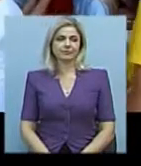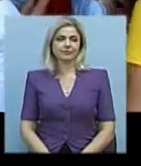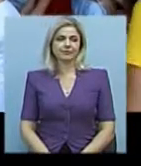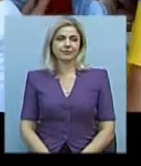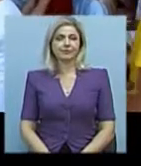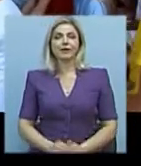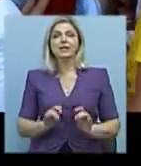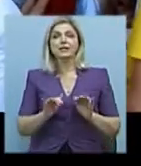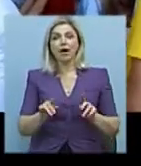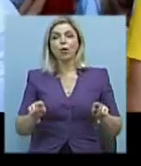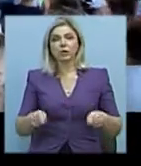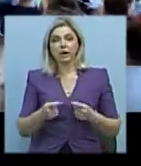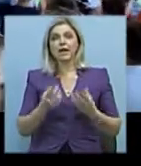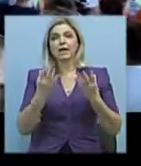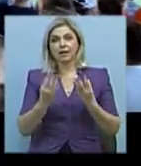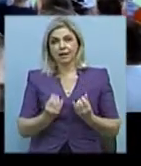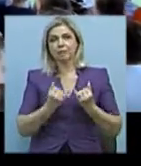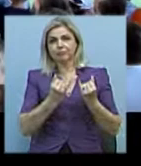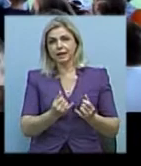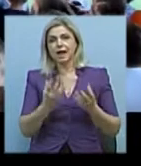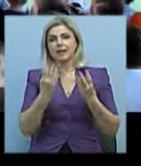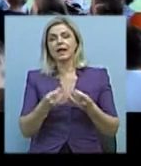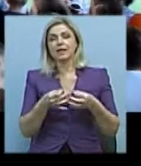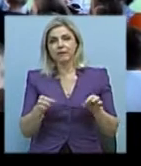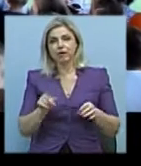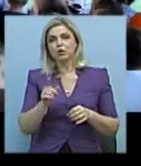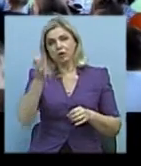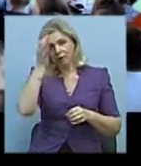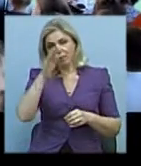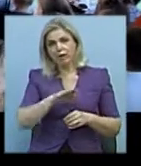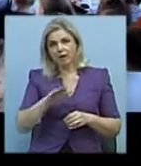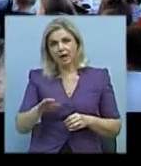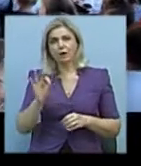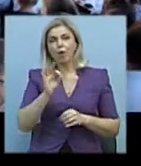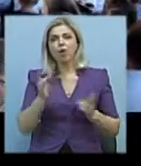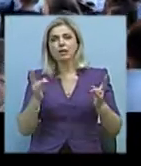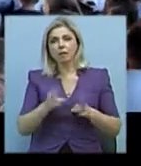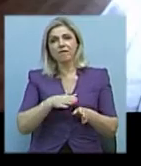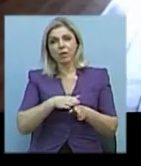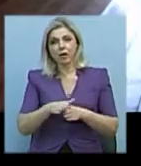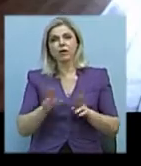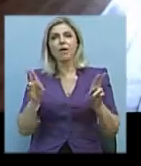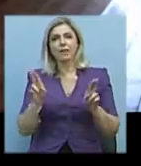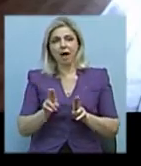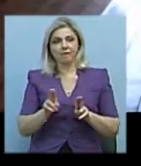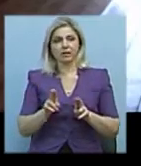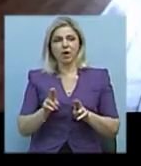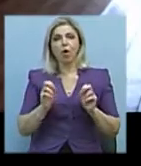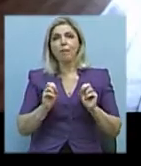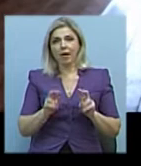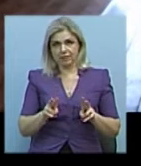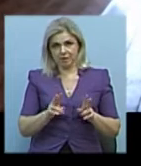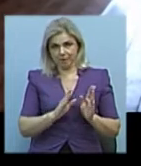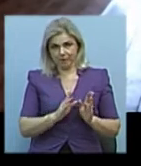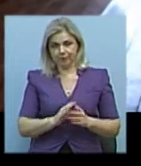Захід організували з нагоди Дня Незалежності, аби нагадати дітям про необхідність дотримання правил безпечної поведінки. Для дітей показали